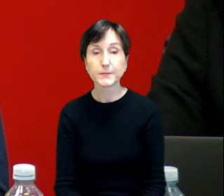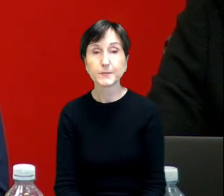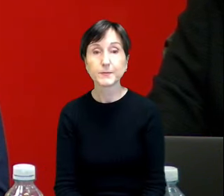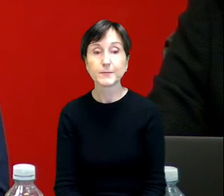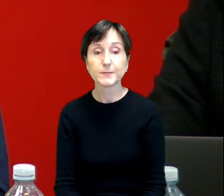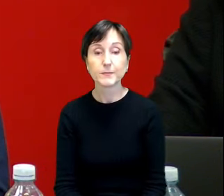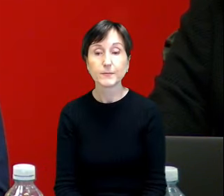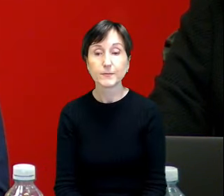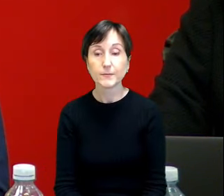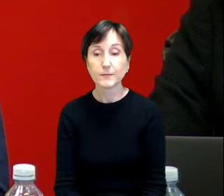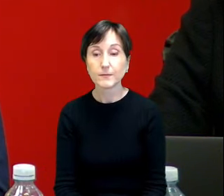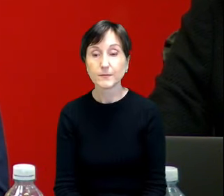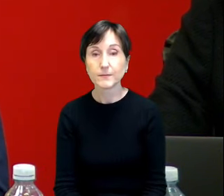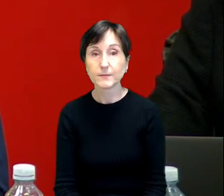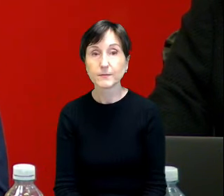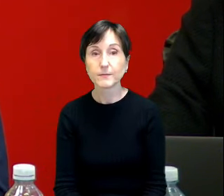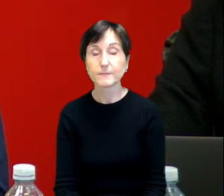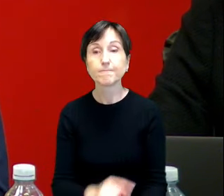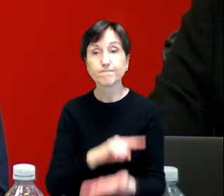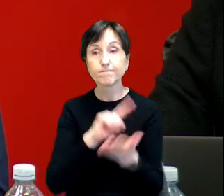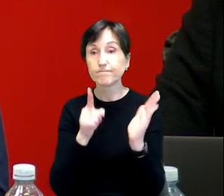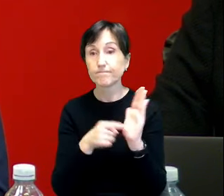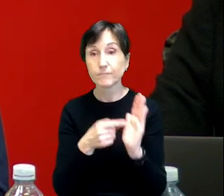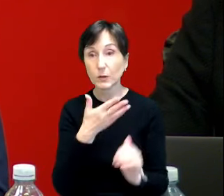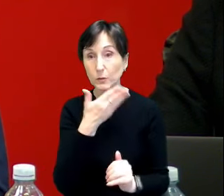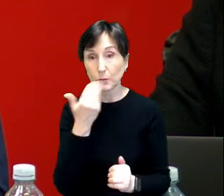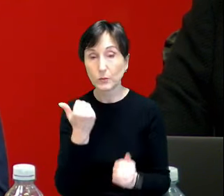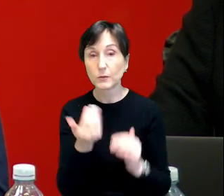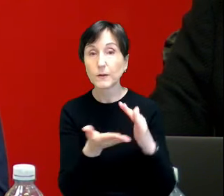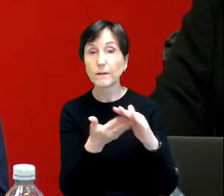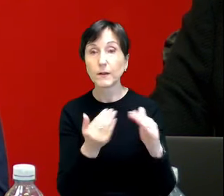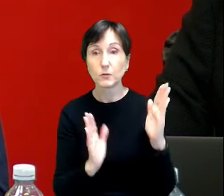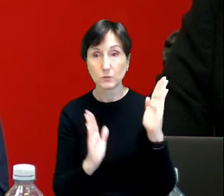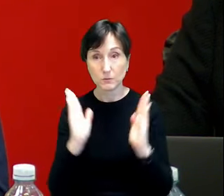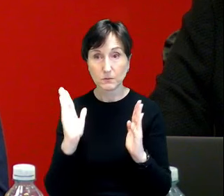pasisakymo klausimų nėra tai kviečiu balsuoti